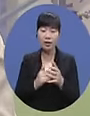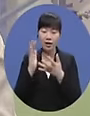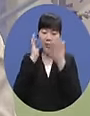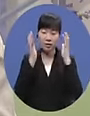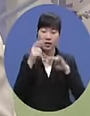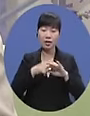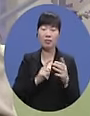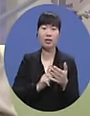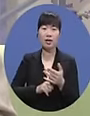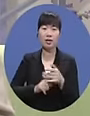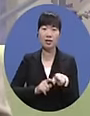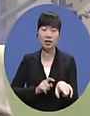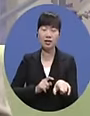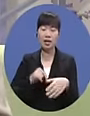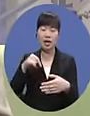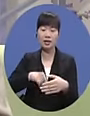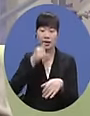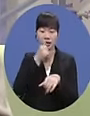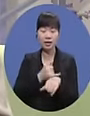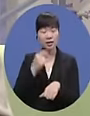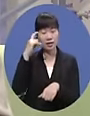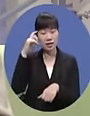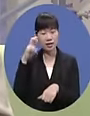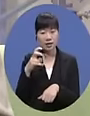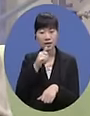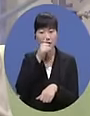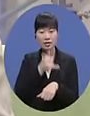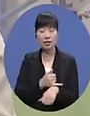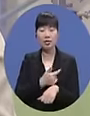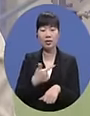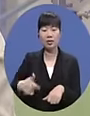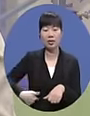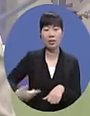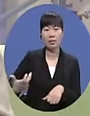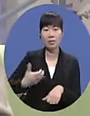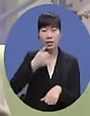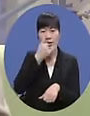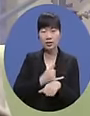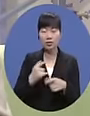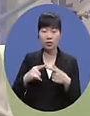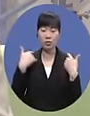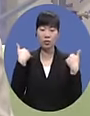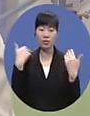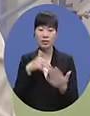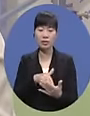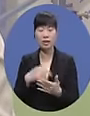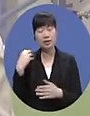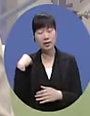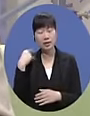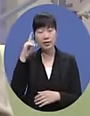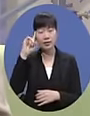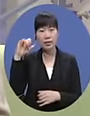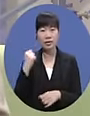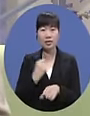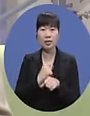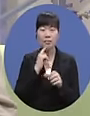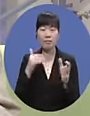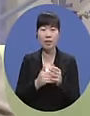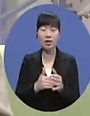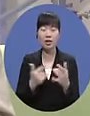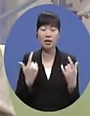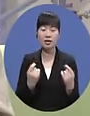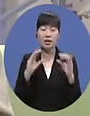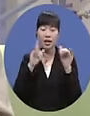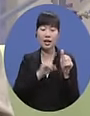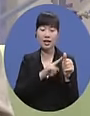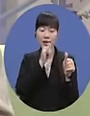복잡한 마음이 마음속에 있었는가 생각을 하면 너무 가슴이 아프고 어른으로서 참 책임을 통감하고 그렇습니다. 그런데 네. 어쨌든 이런